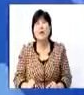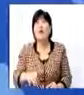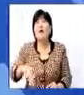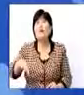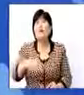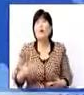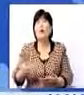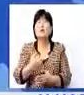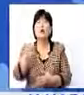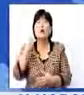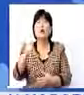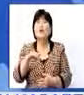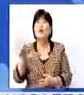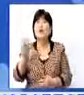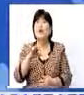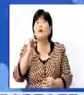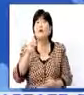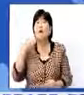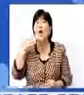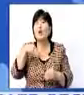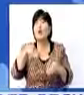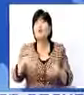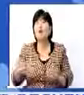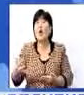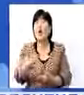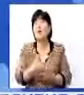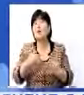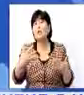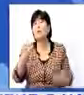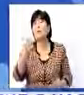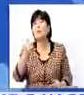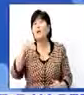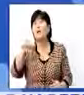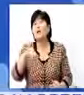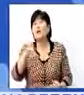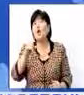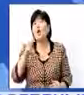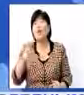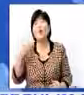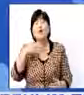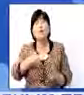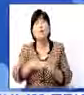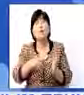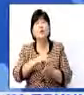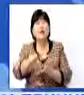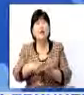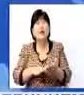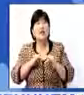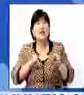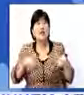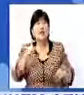В регионе собран рекордный за всю историю рисоводства урожай – свыше 500 тысяч тонн риса. Планируется дальнейшее